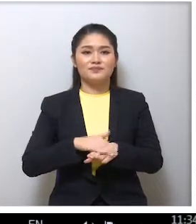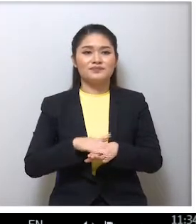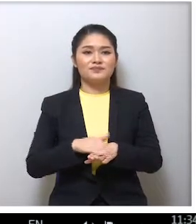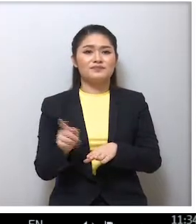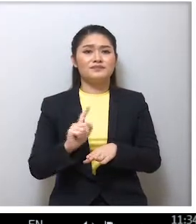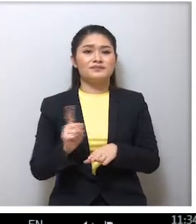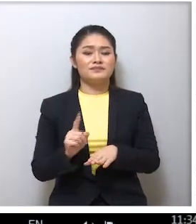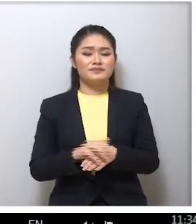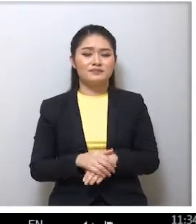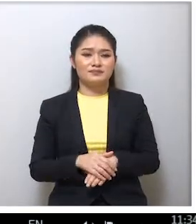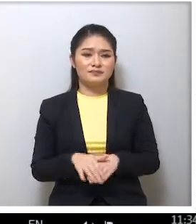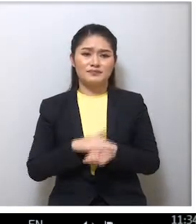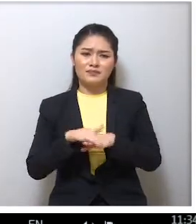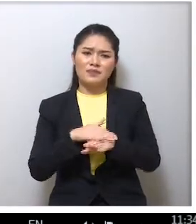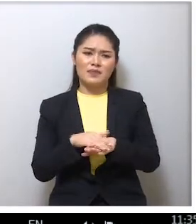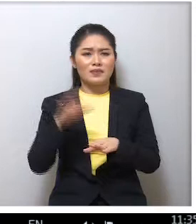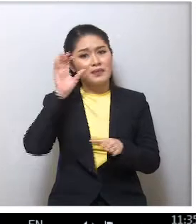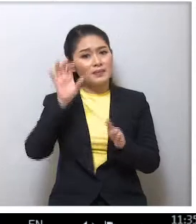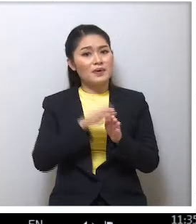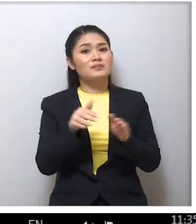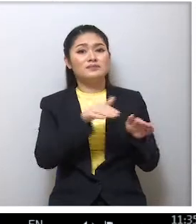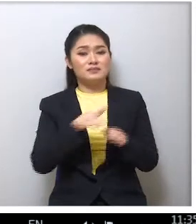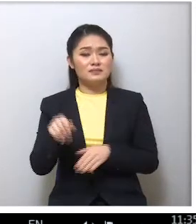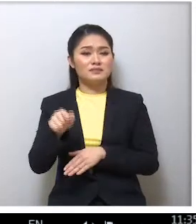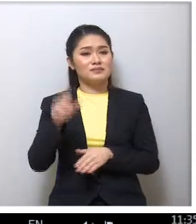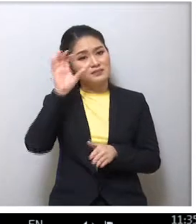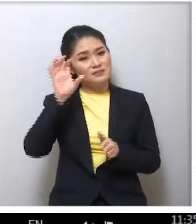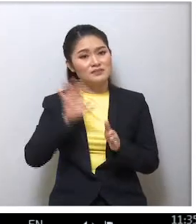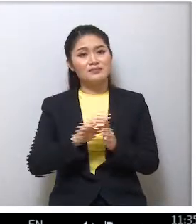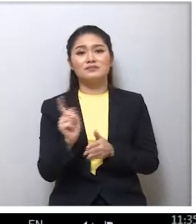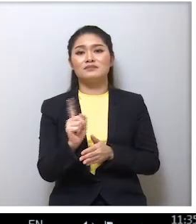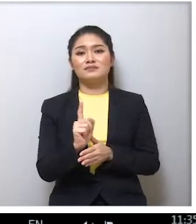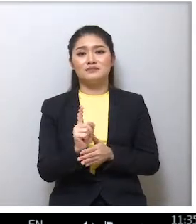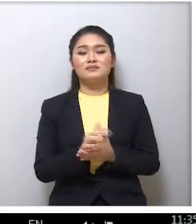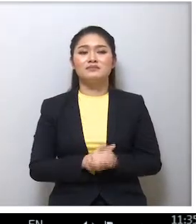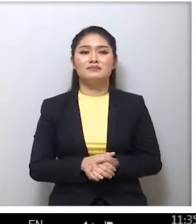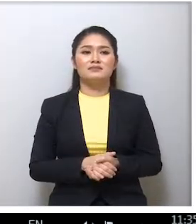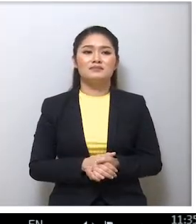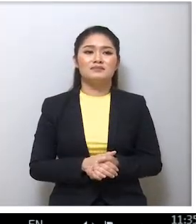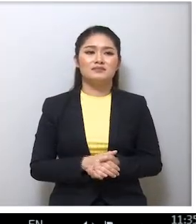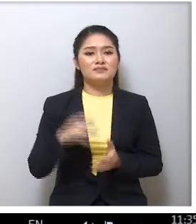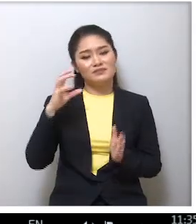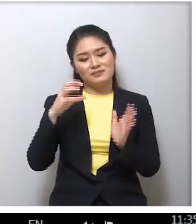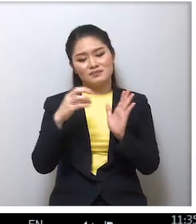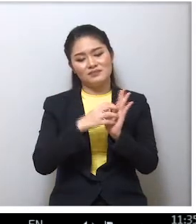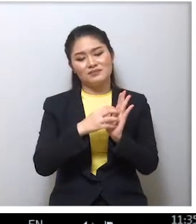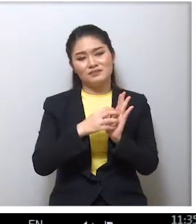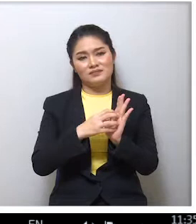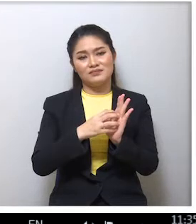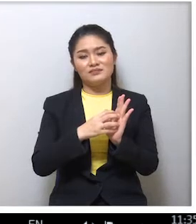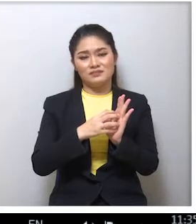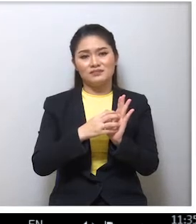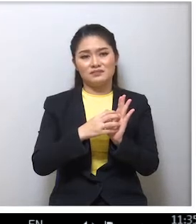ผิวที่เป็นภาพที่เราเตรียมไว้นะครับก็คือภาพโลโก้นั่นเอง